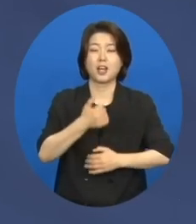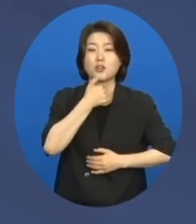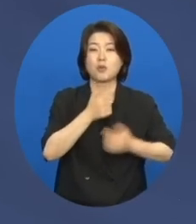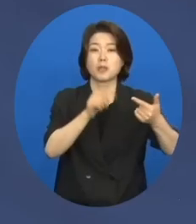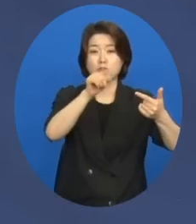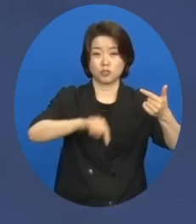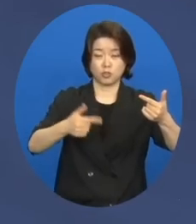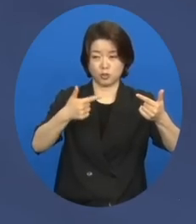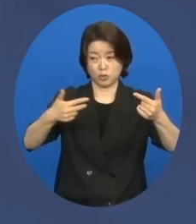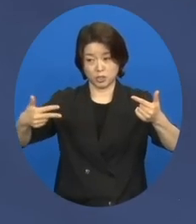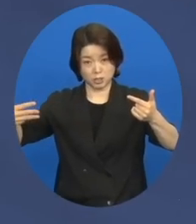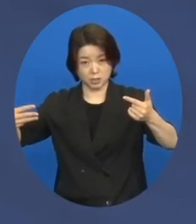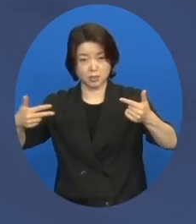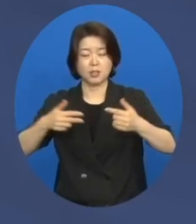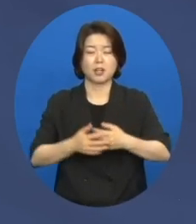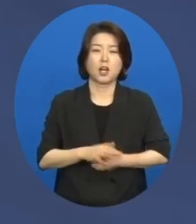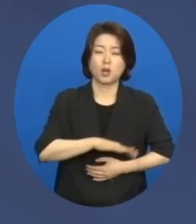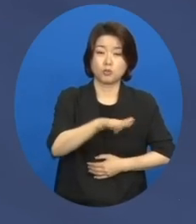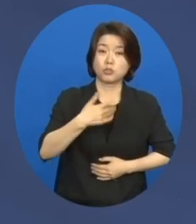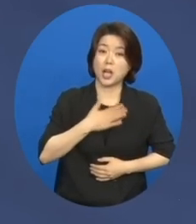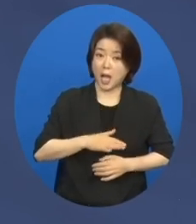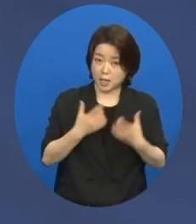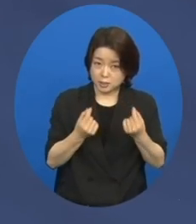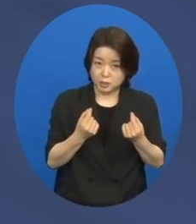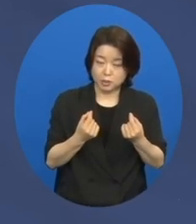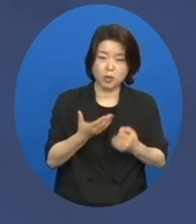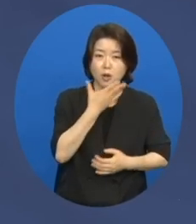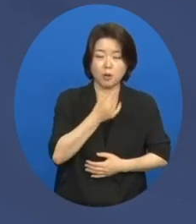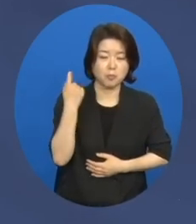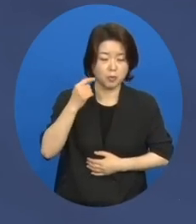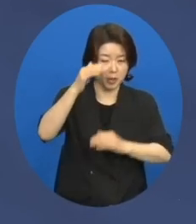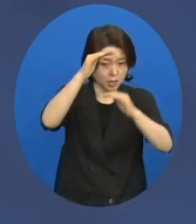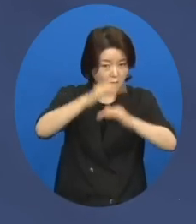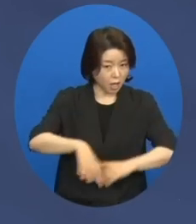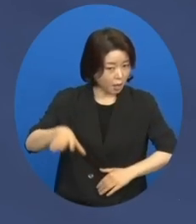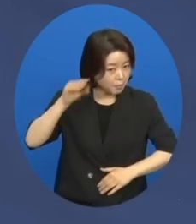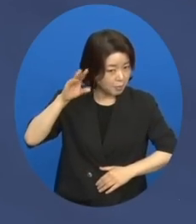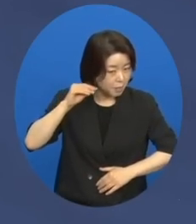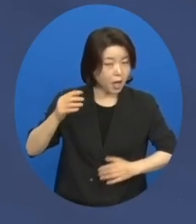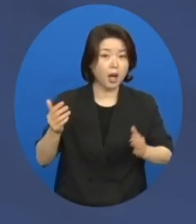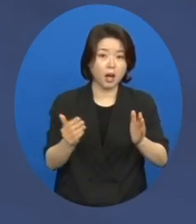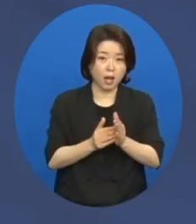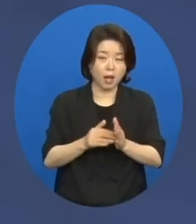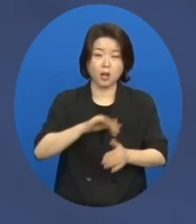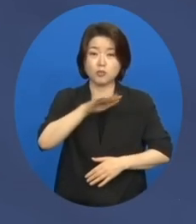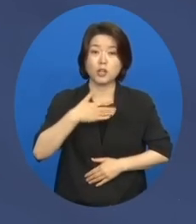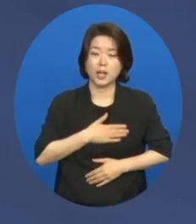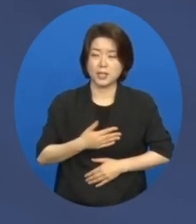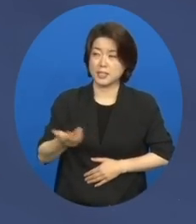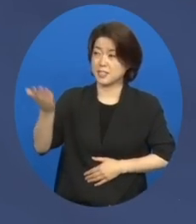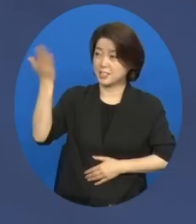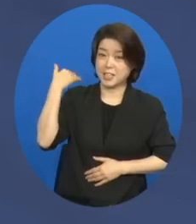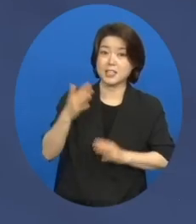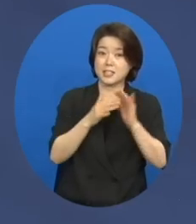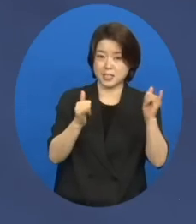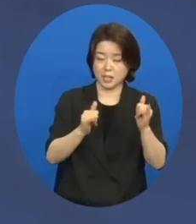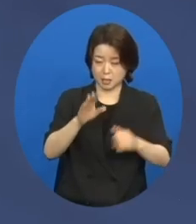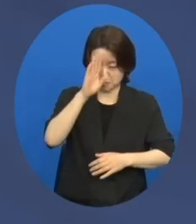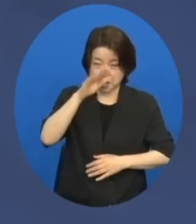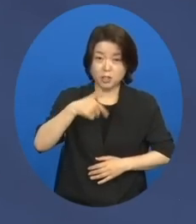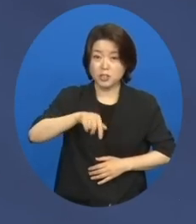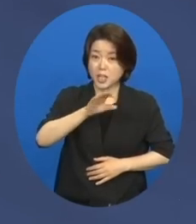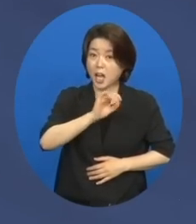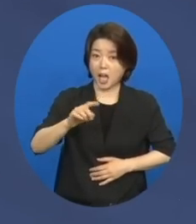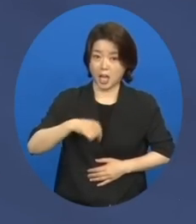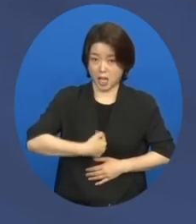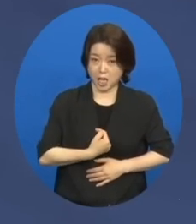6장 6절 7절은 우리가 알거니와 복음을 이렇게 듣고 나면 우리가 알거니와 우리 옛사람이 옛 병든 자아가